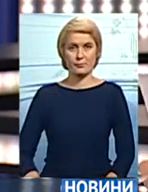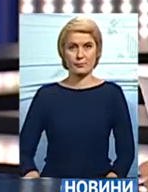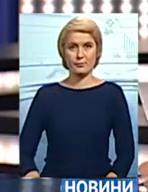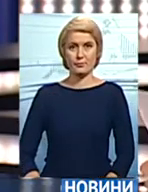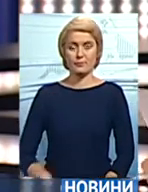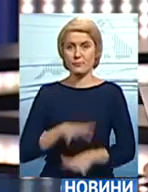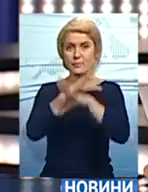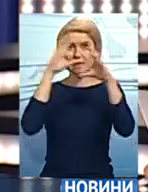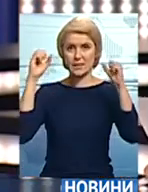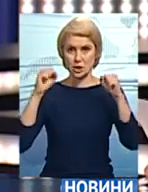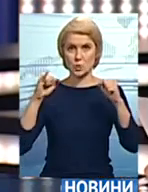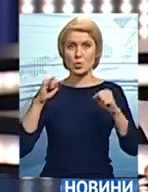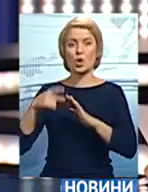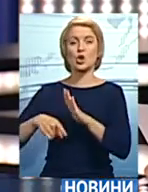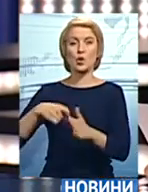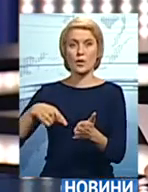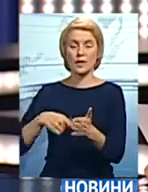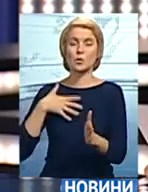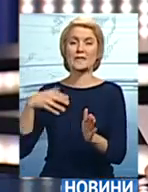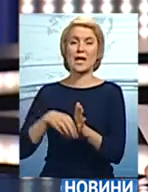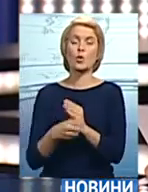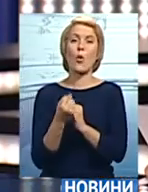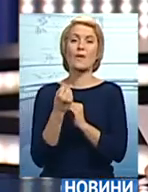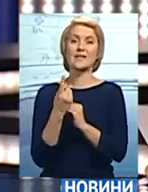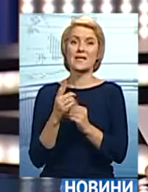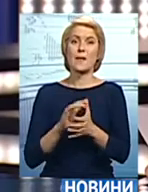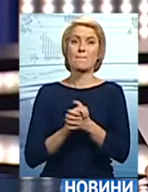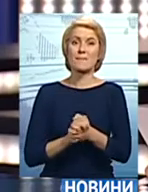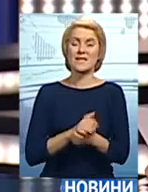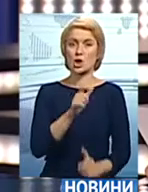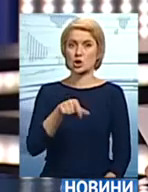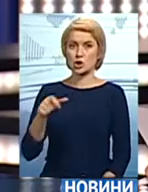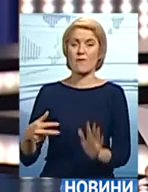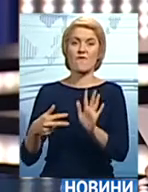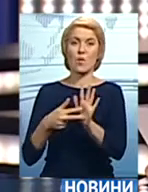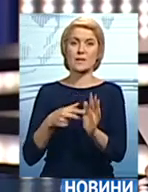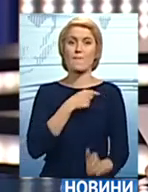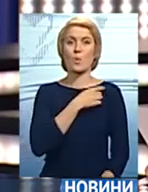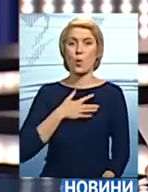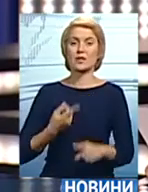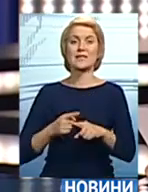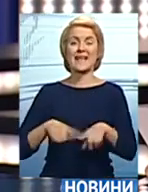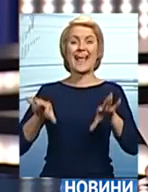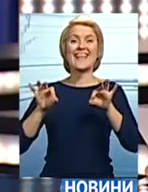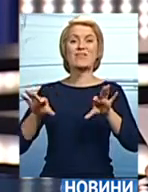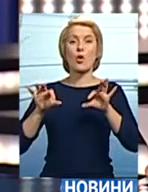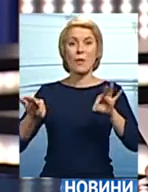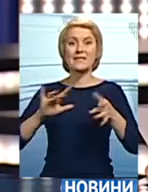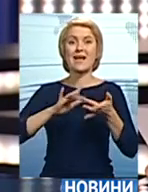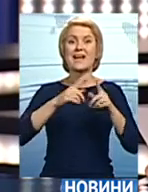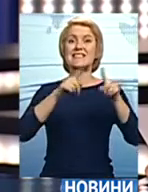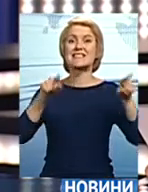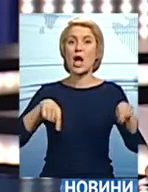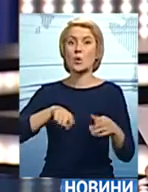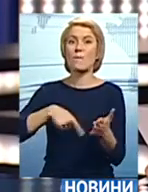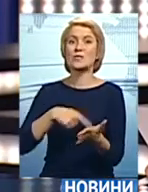За ніччю Донецьку загинуло 11-ро мирних жителів, восьмеро поранені. Ця інформація сайту міського голови. Бойові дії розгортаються у двох